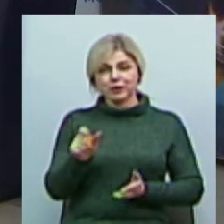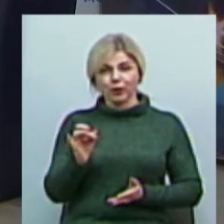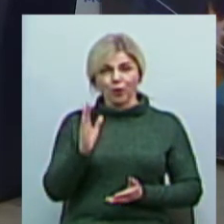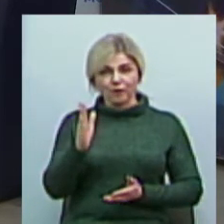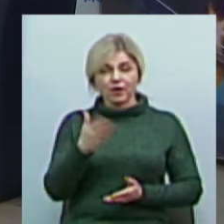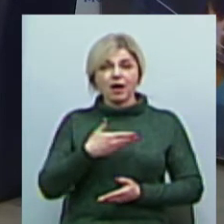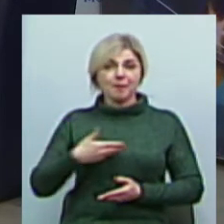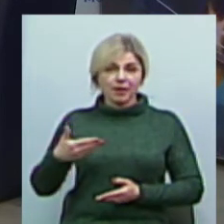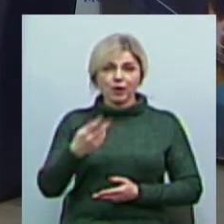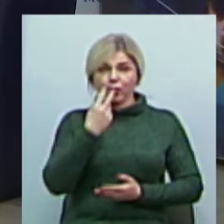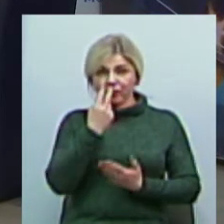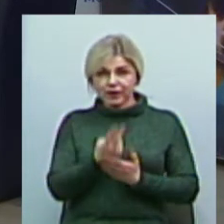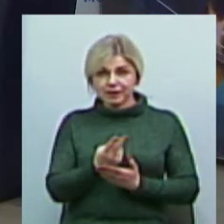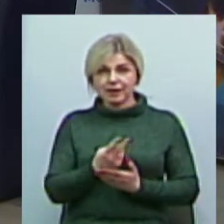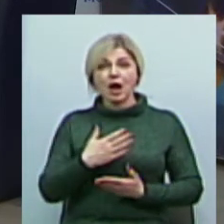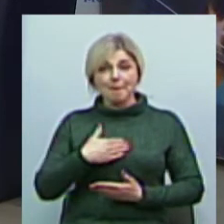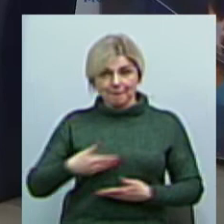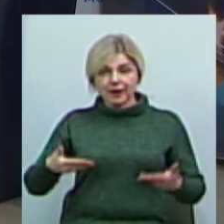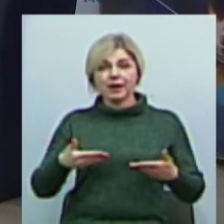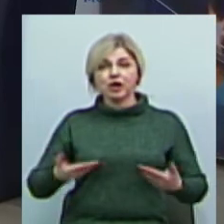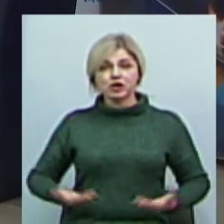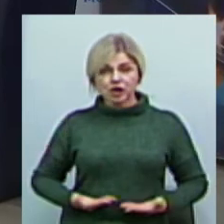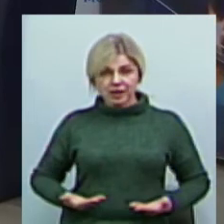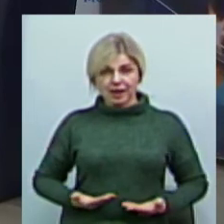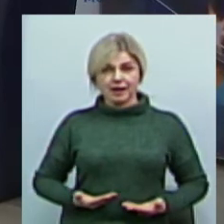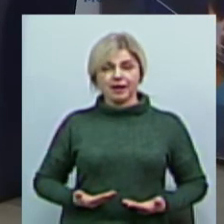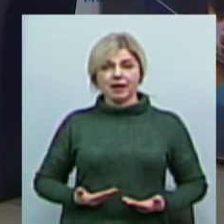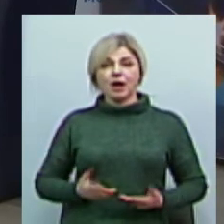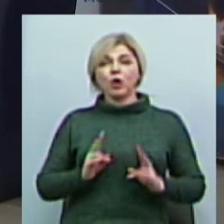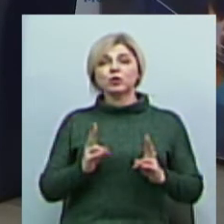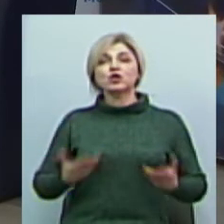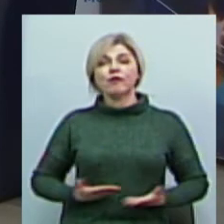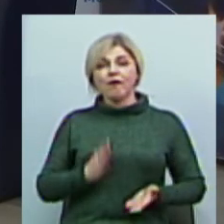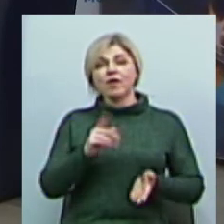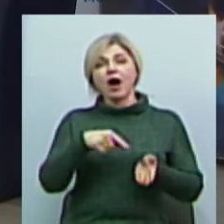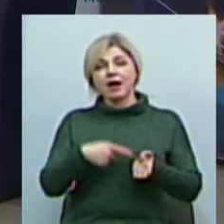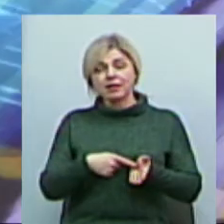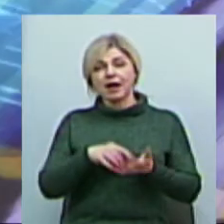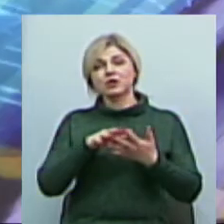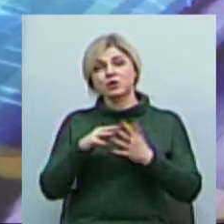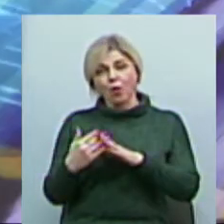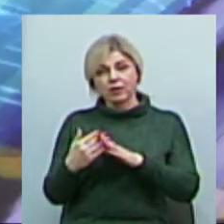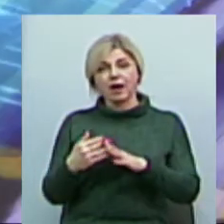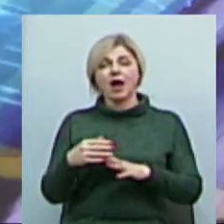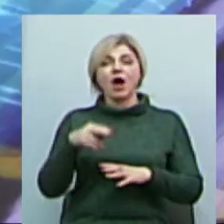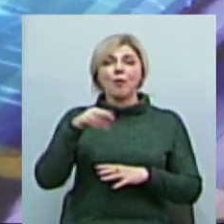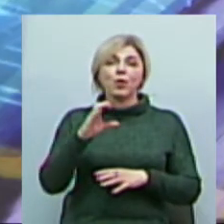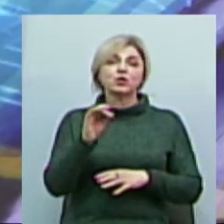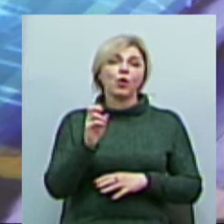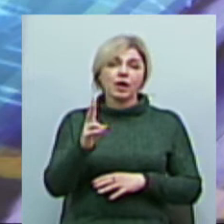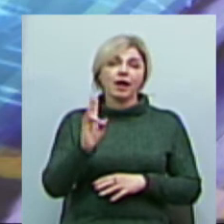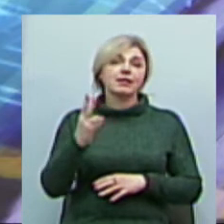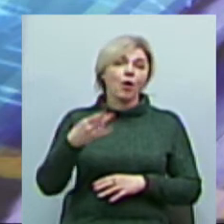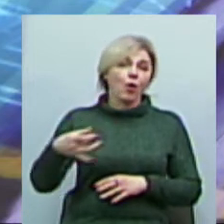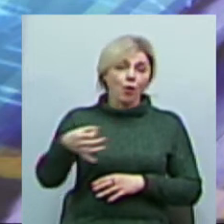мы увидели, мы, жители, живущие в городах, селах, поселках Николаевской